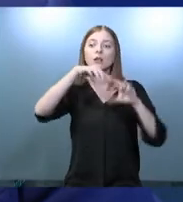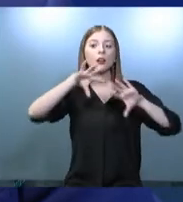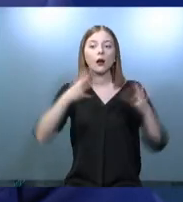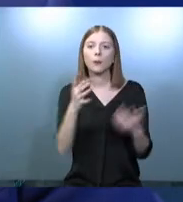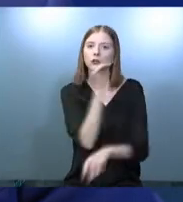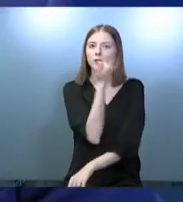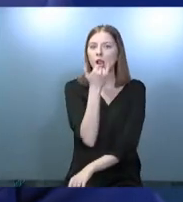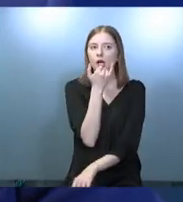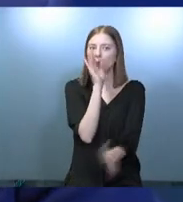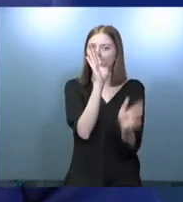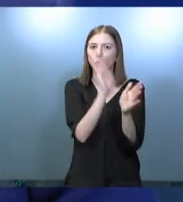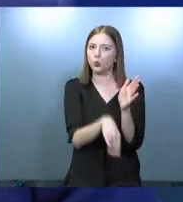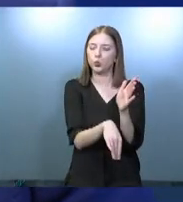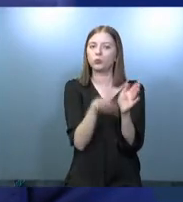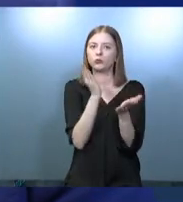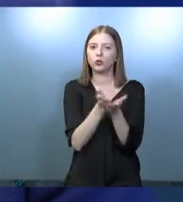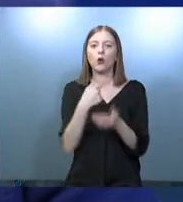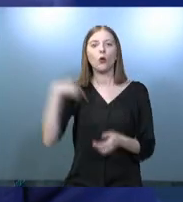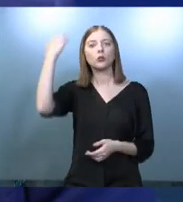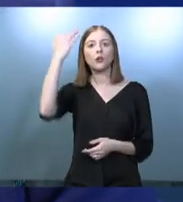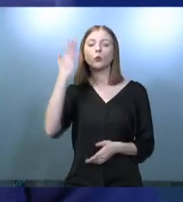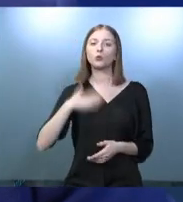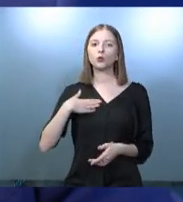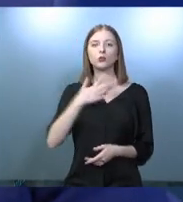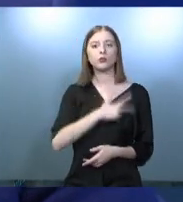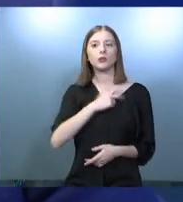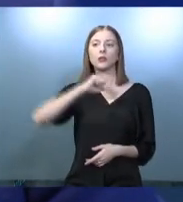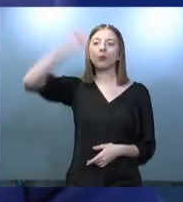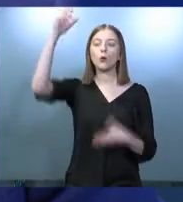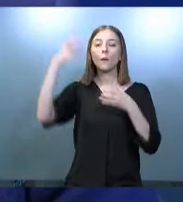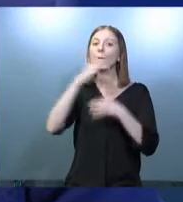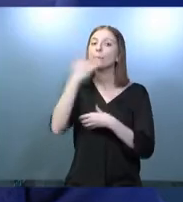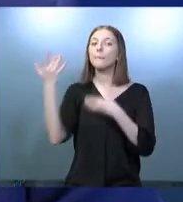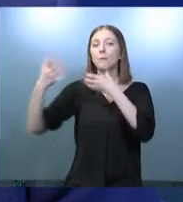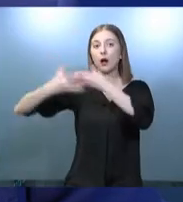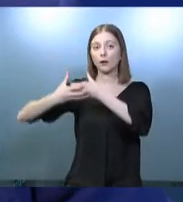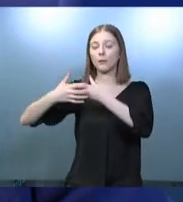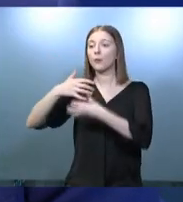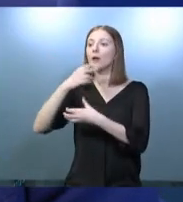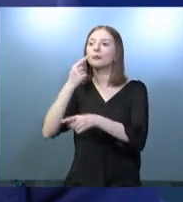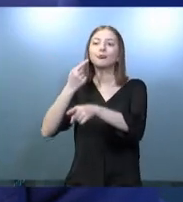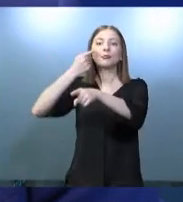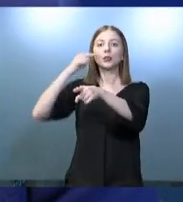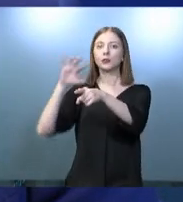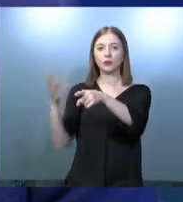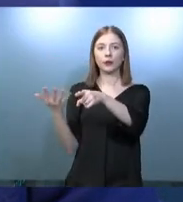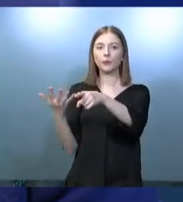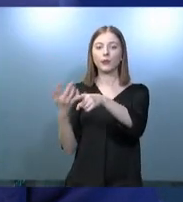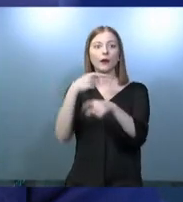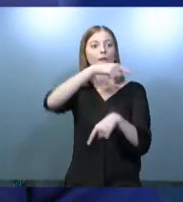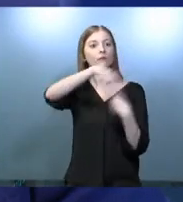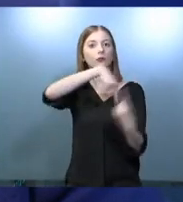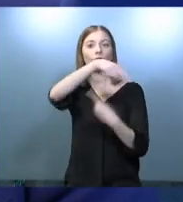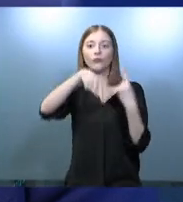sąlygų. O aš manau, ir mūsų socialdemokratų partija mato, kad socialinis teisingumas turi būti. Verslo pradėjus